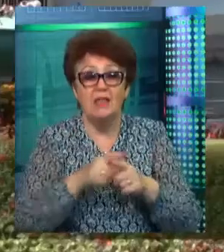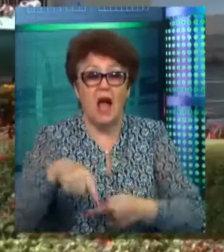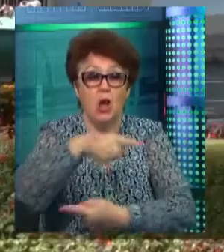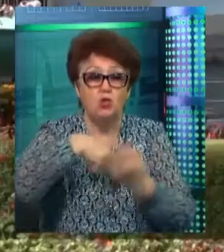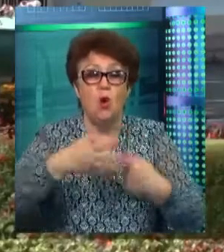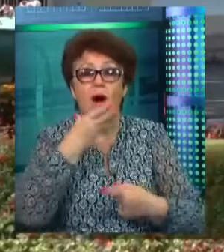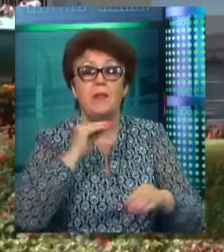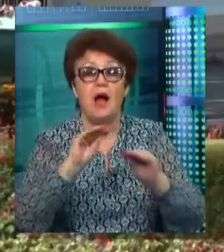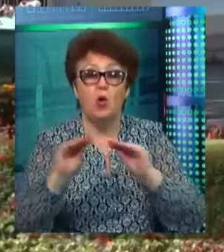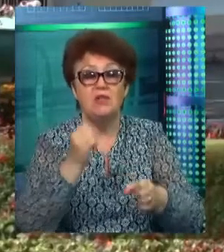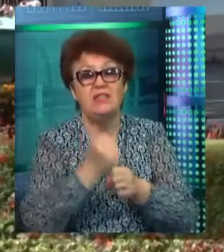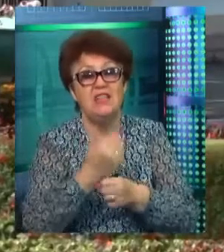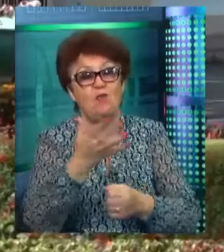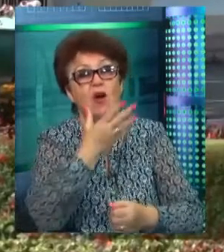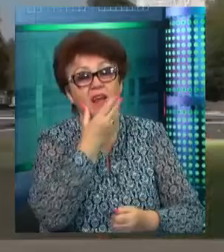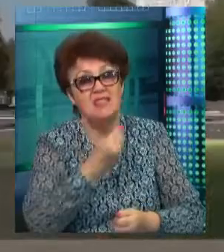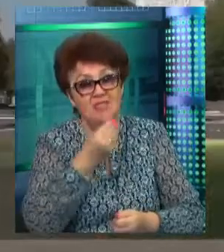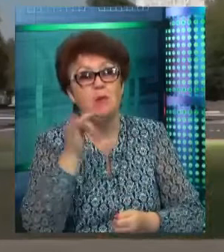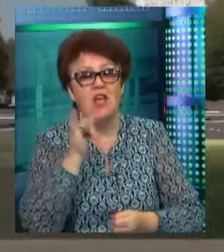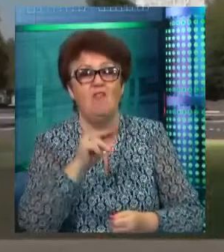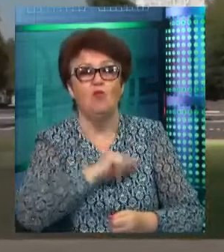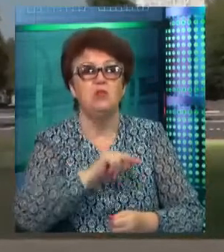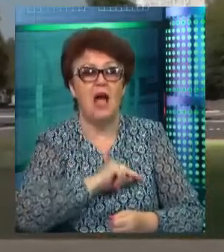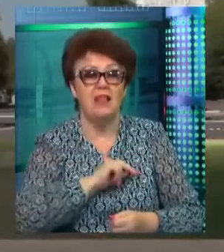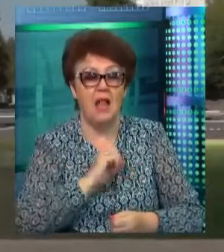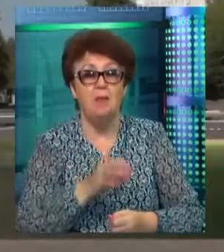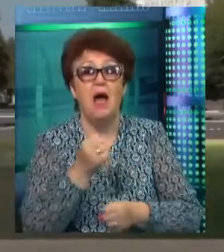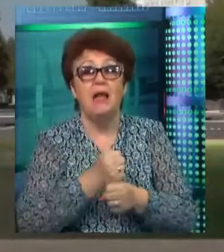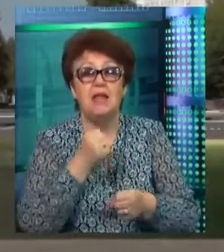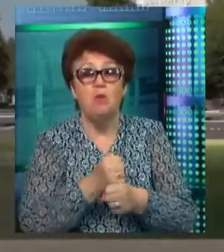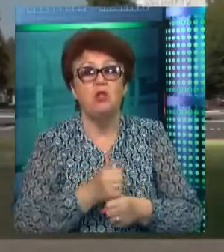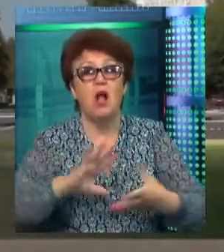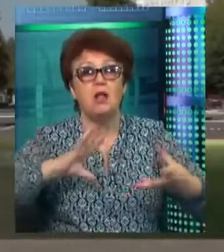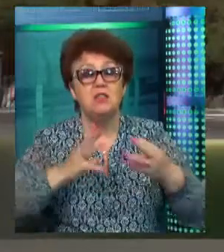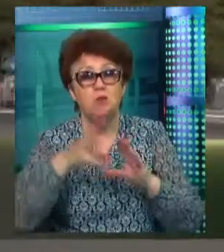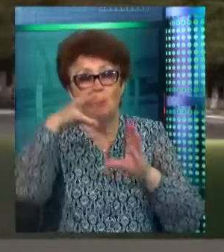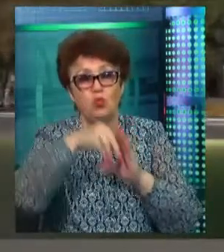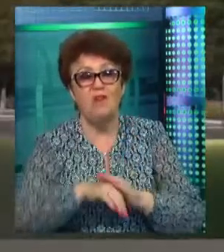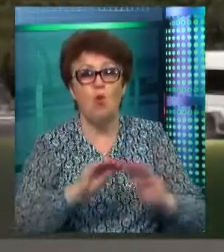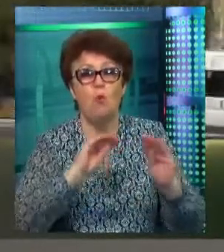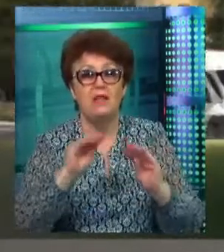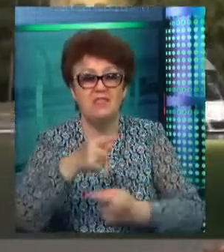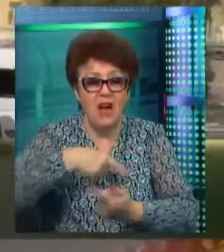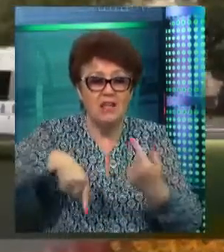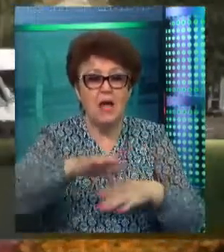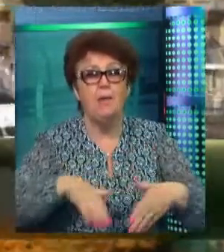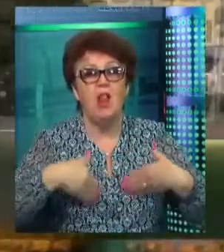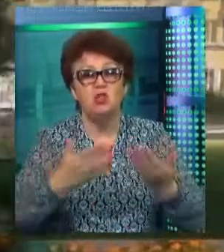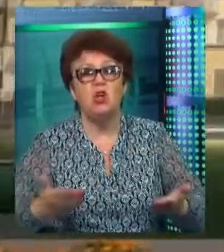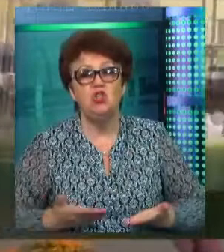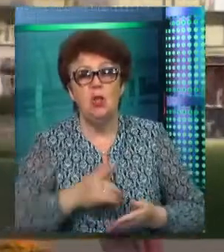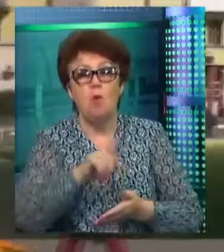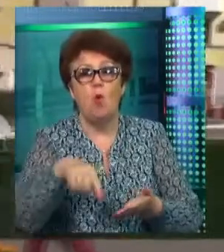облагородить сделать его красивым и функциональным разработать концепцию внутреннего убранства кольца предложили жителям